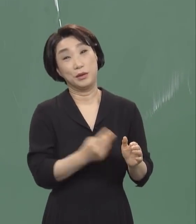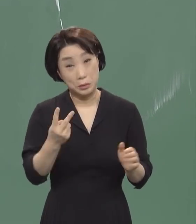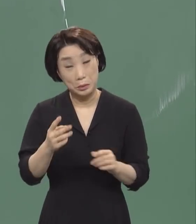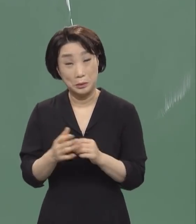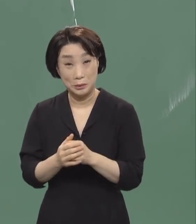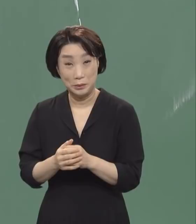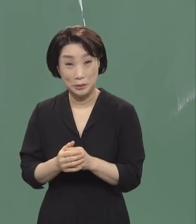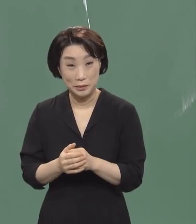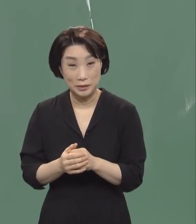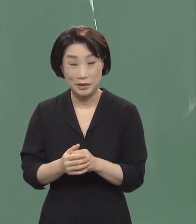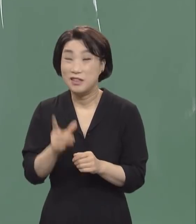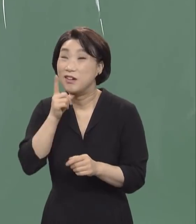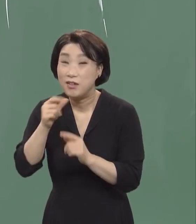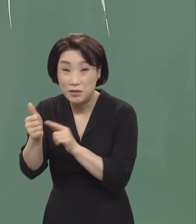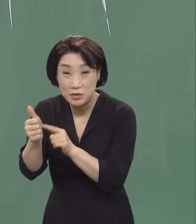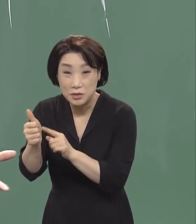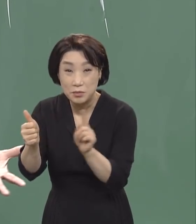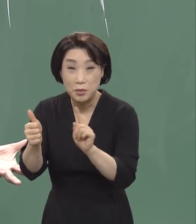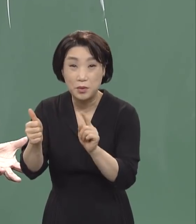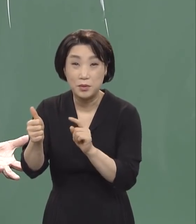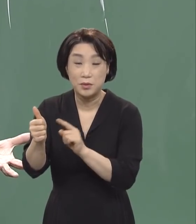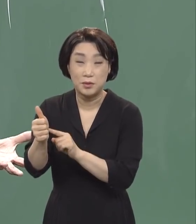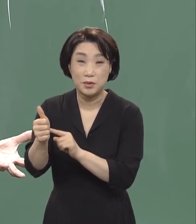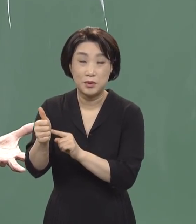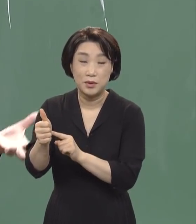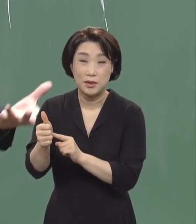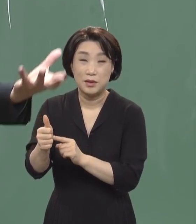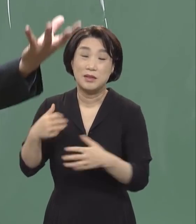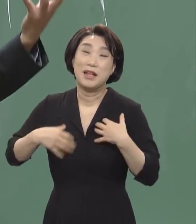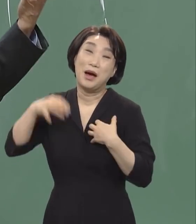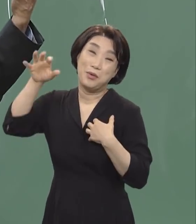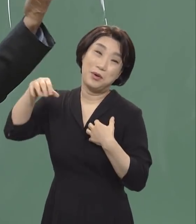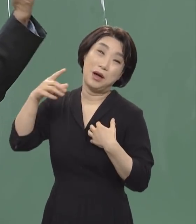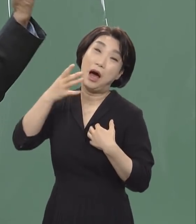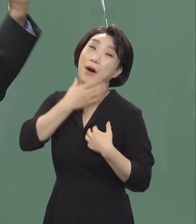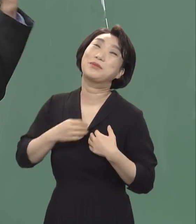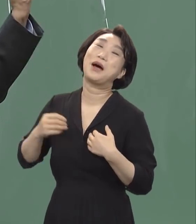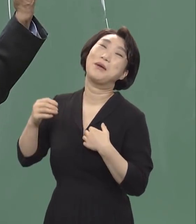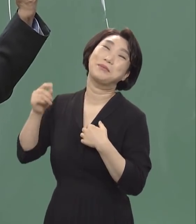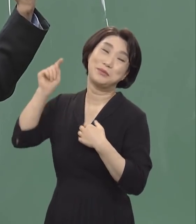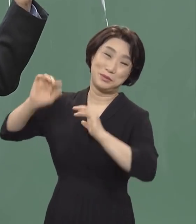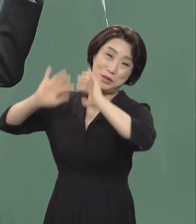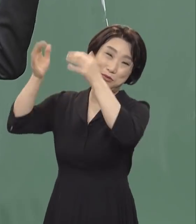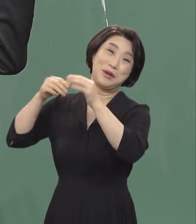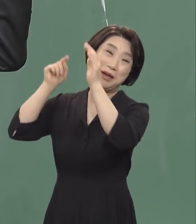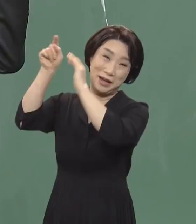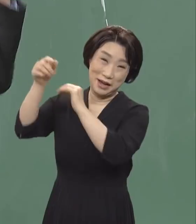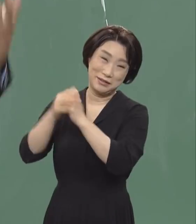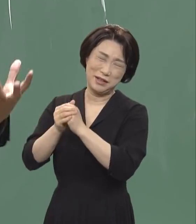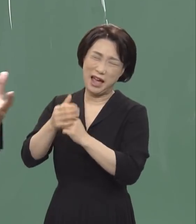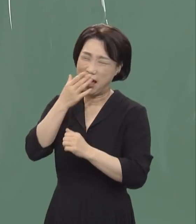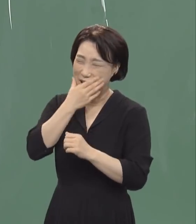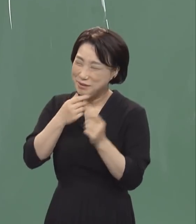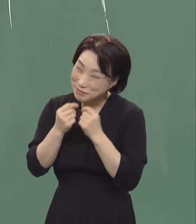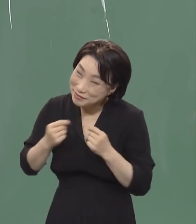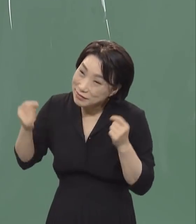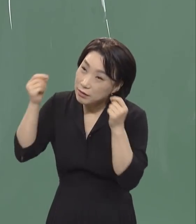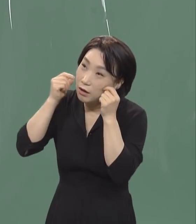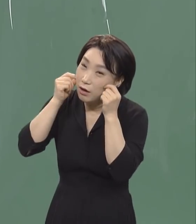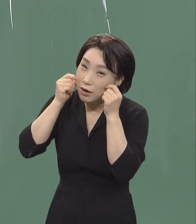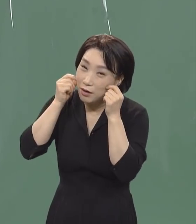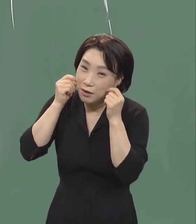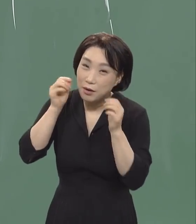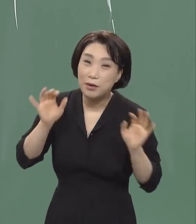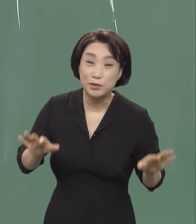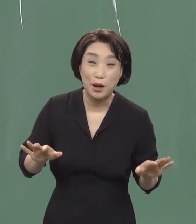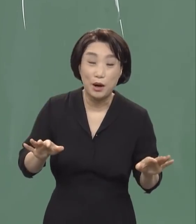이 고지 나사로는 낙원 아보람프로 천국에 가서 다 행복하대 이